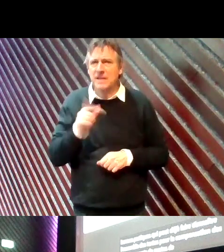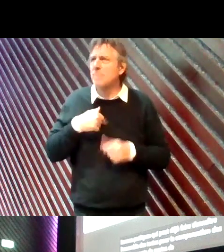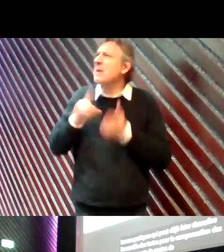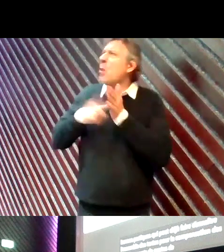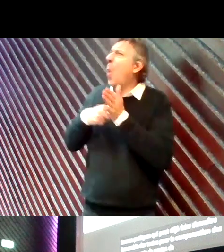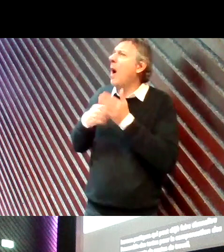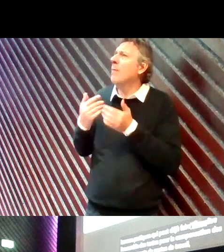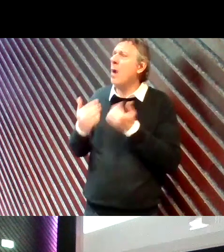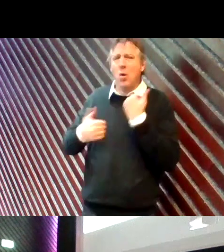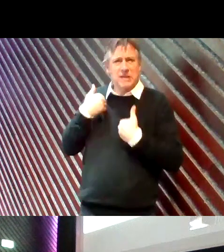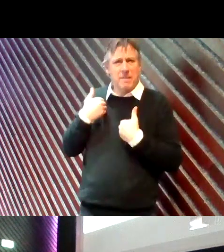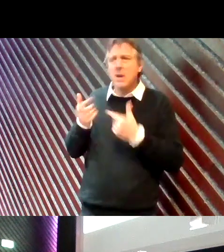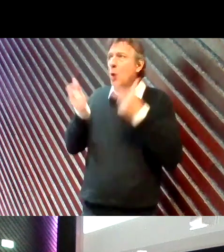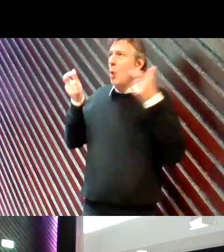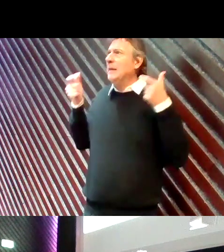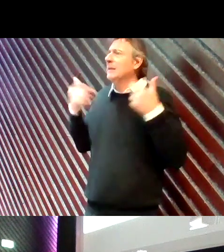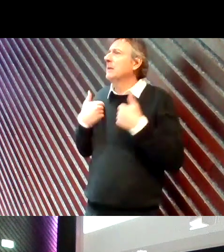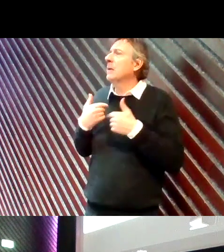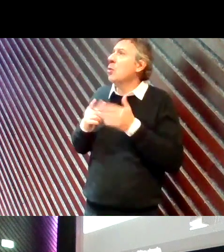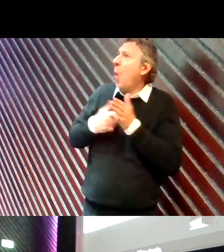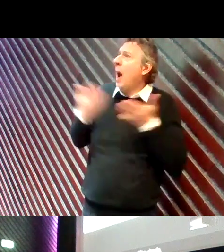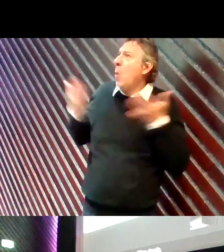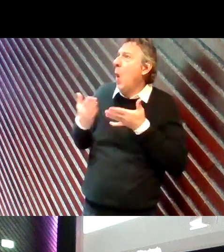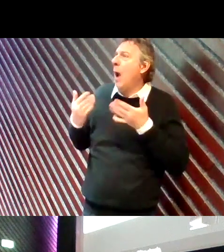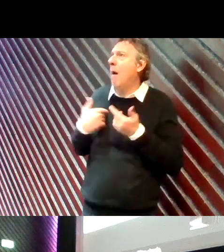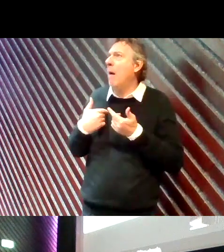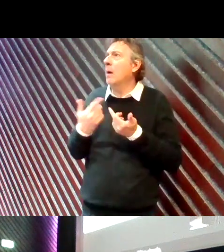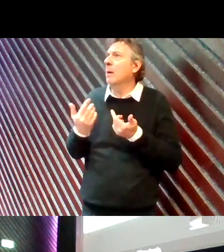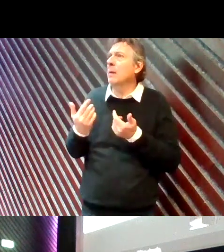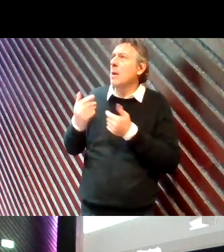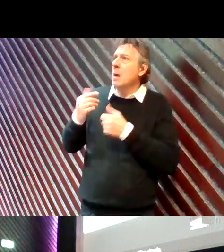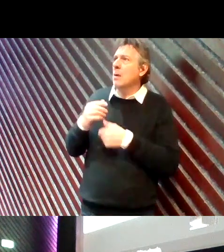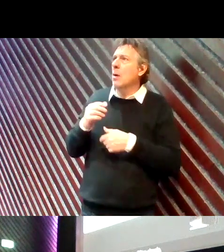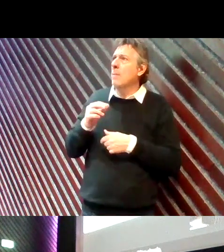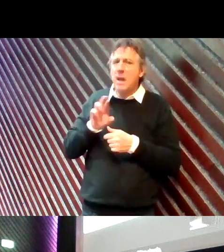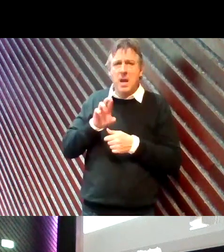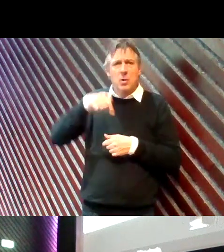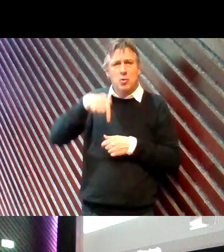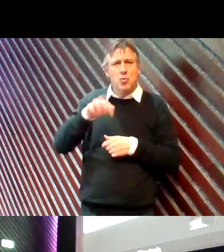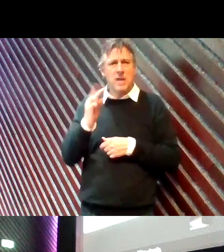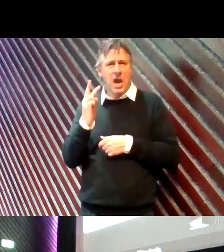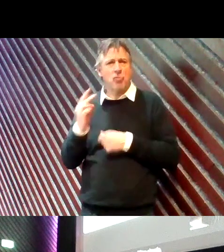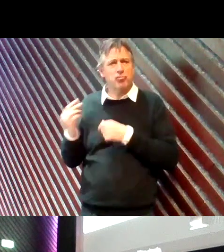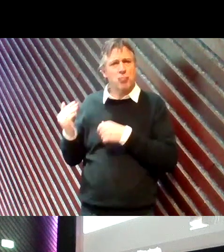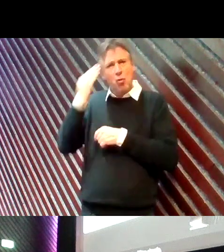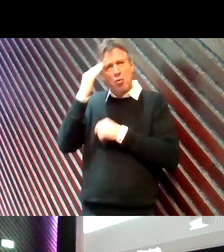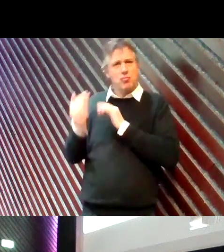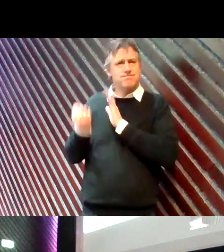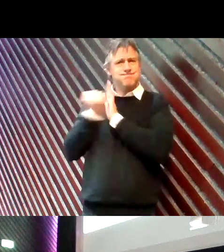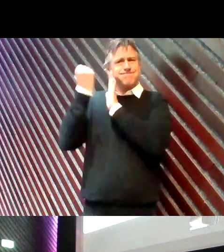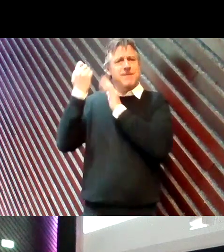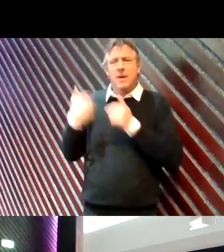droits quand on est une personne reconnue avec la qualité des travailleurs du camp de Capri.'est quand même assez colossal, je dirais, le